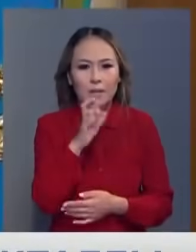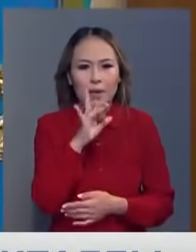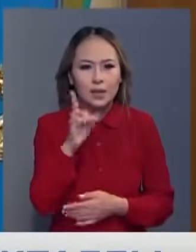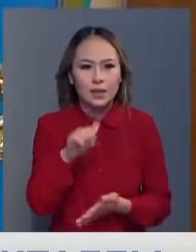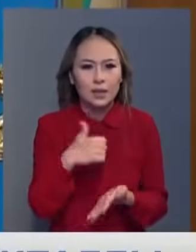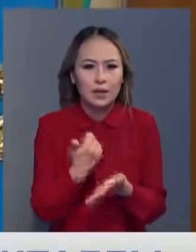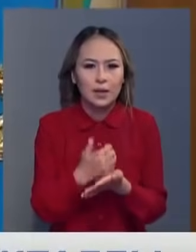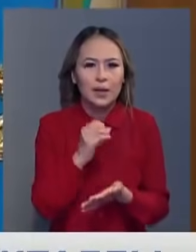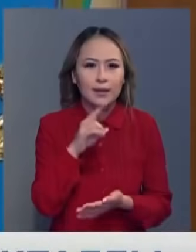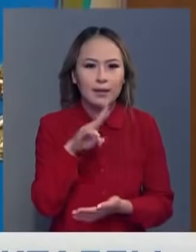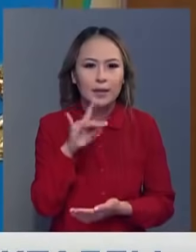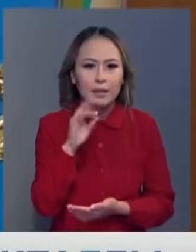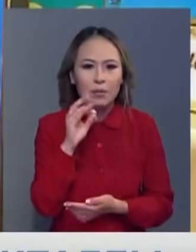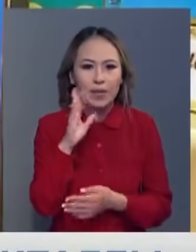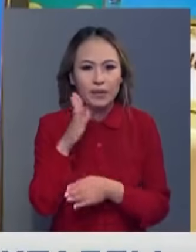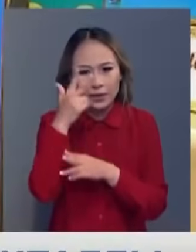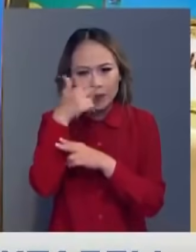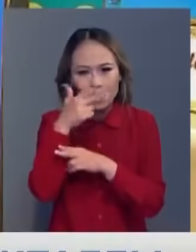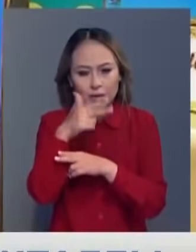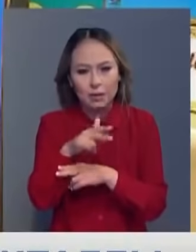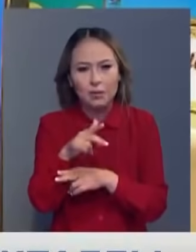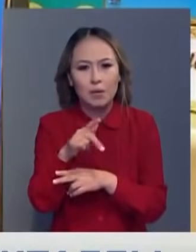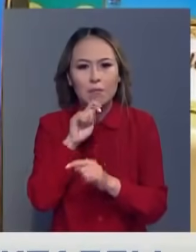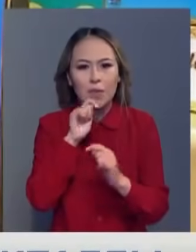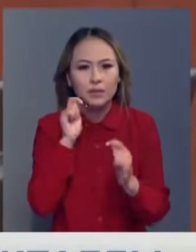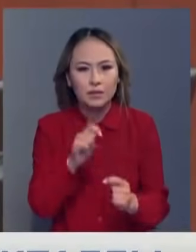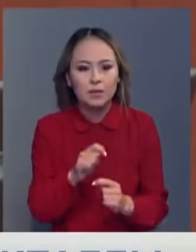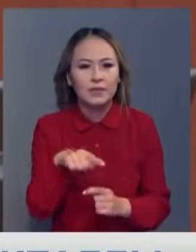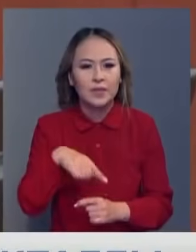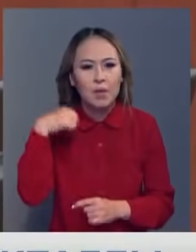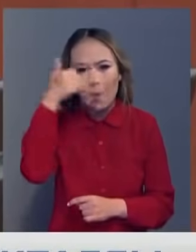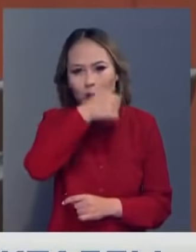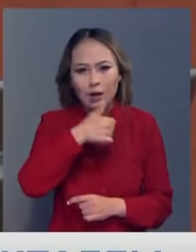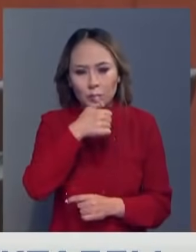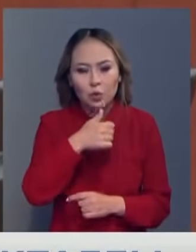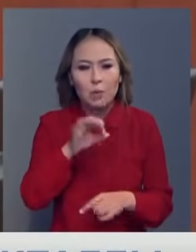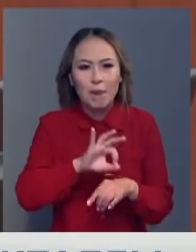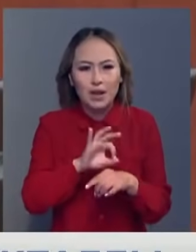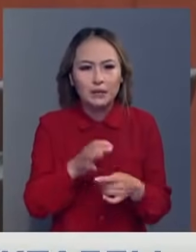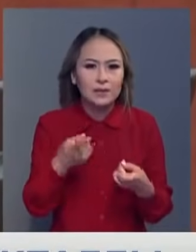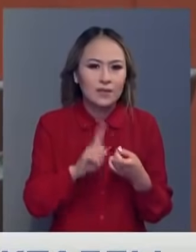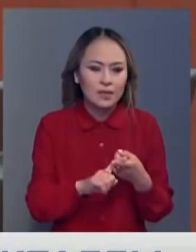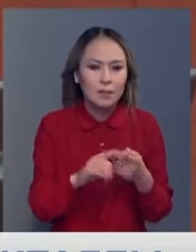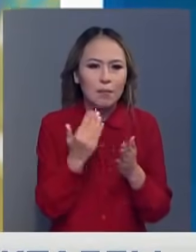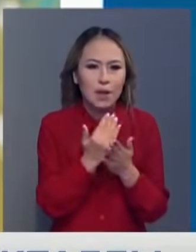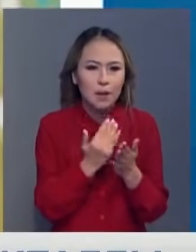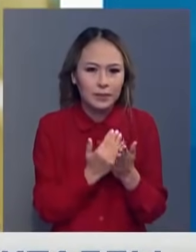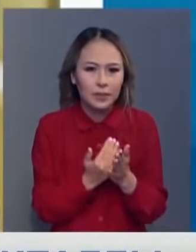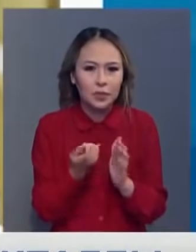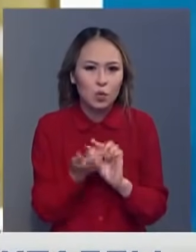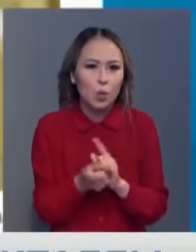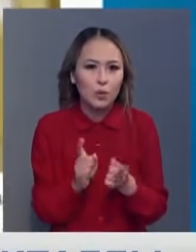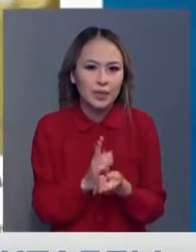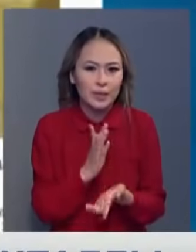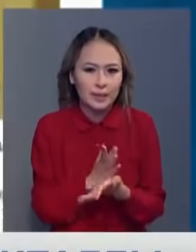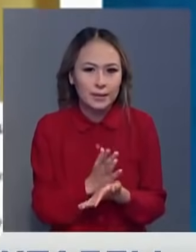телеарнасының бас операторы Еділ Ермекбаев иеленді. Айта кету керек, биыл пандемияға байланысты іс-шараның бағдарламасы бір қатар өзгеріске